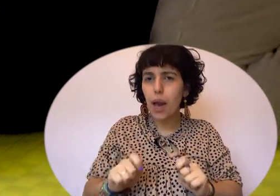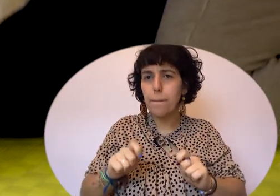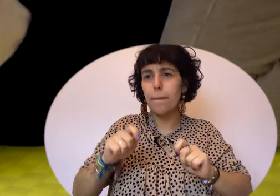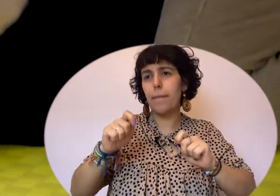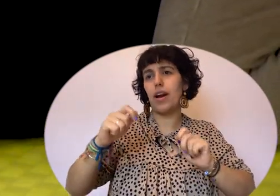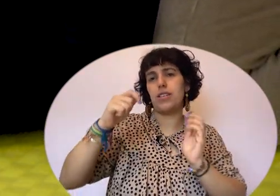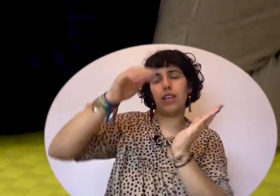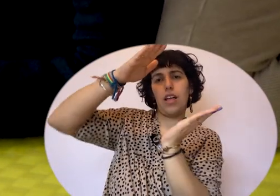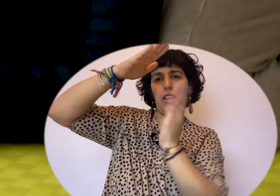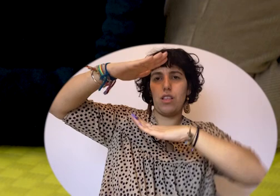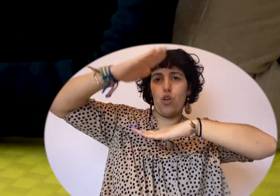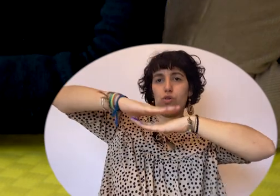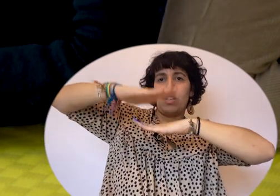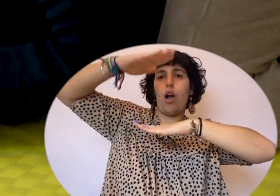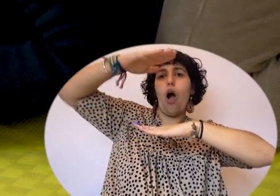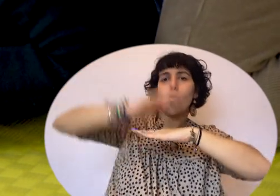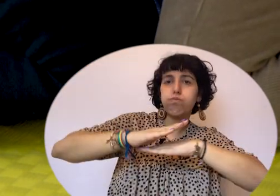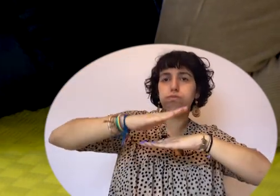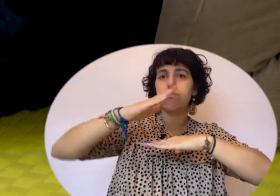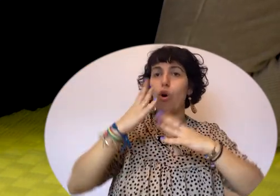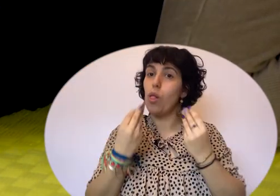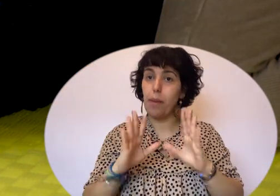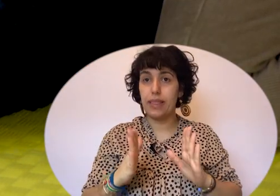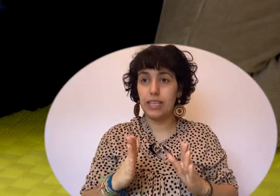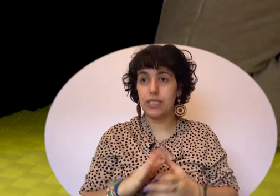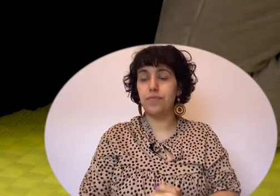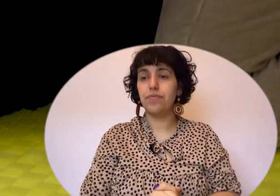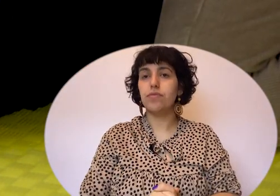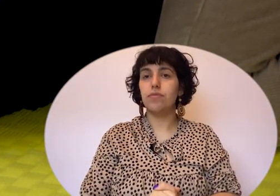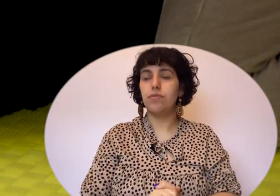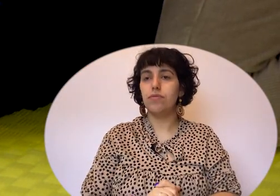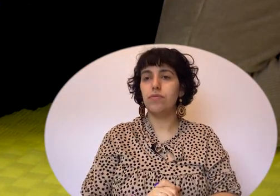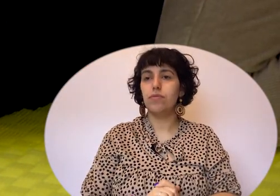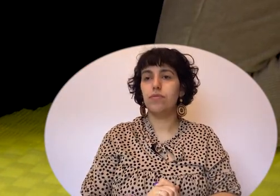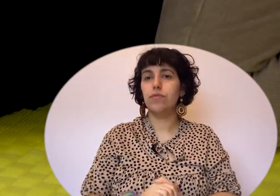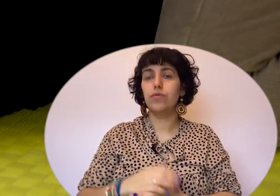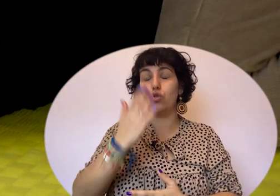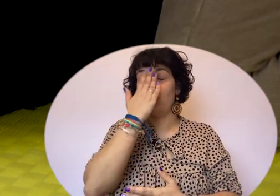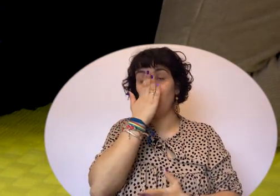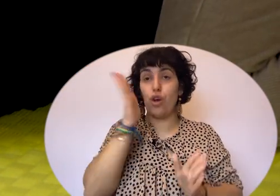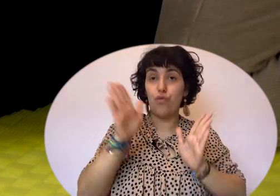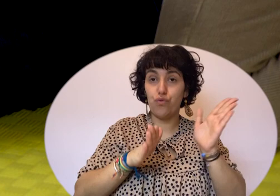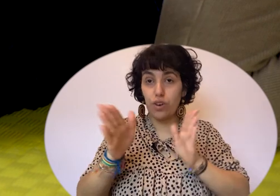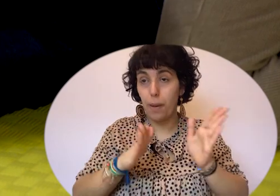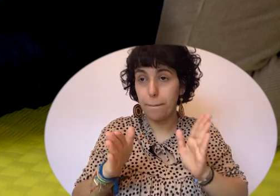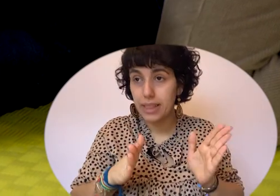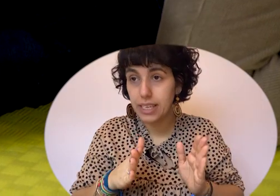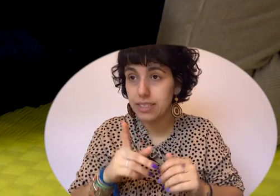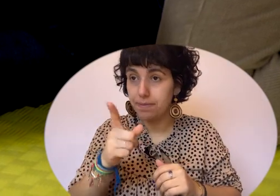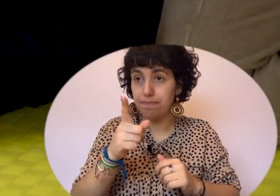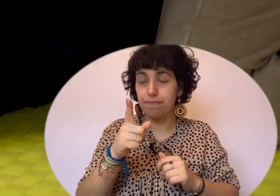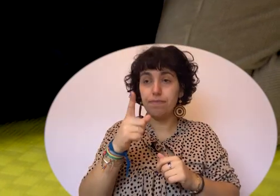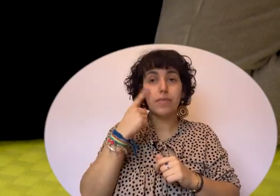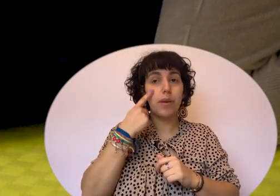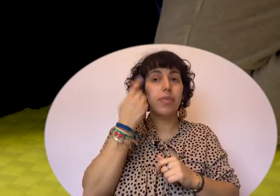üzerine doğru düşebilir veya işte ne buradan bana İyice yaklaşıp beni öpmeye çalışıyor olabilir ya da işte yüzüme başka bir